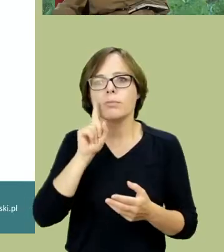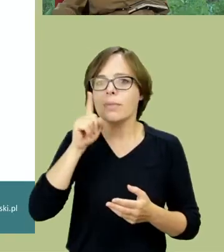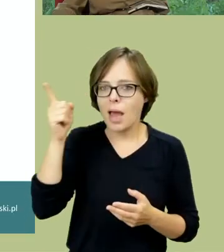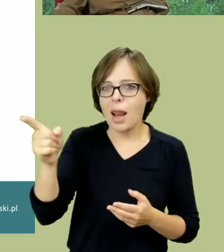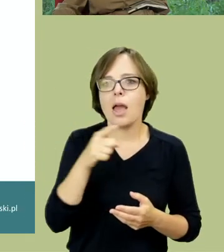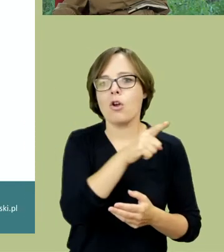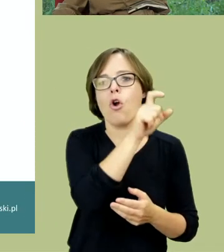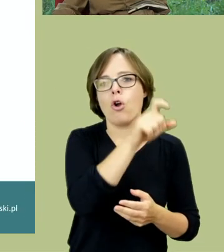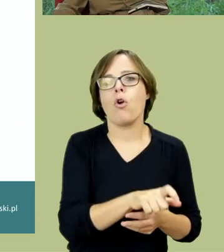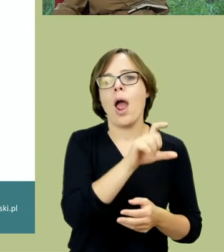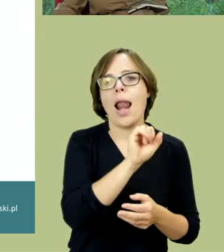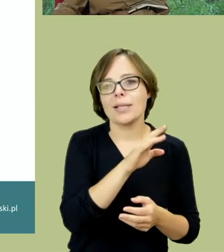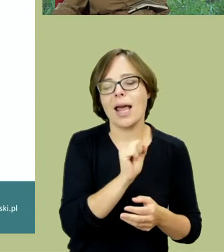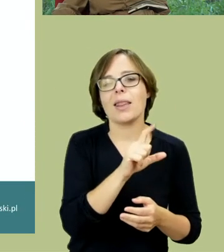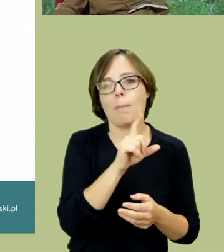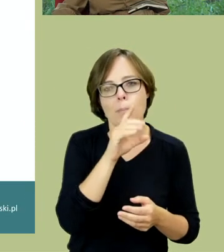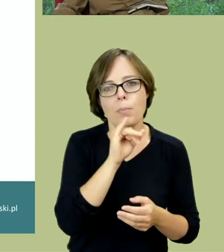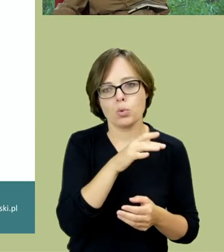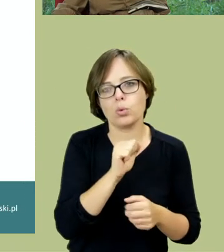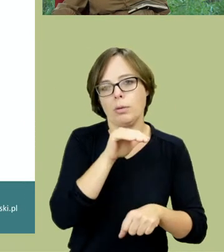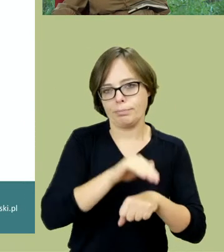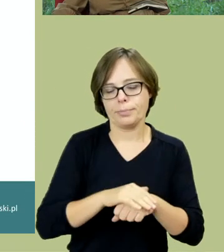No i wybucha wojna,